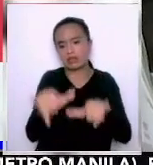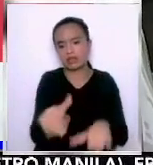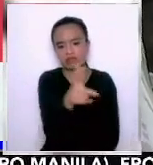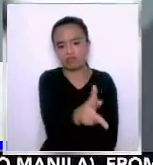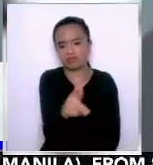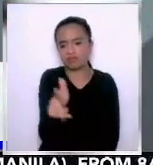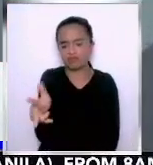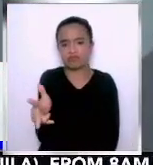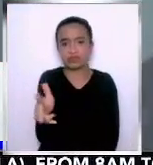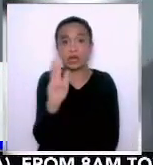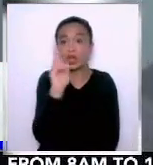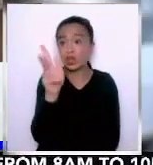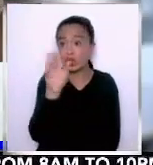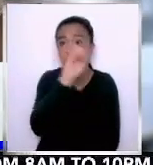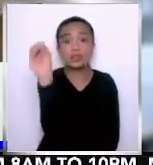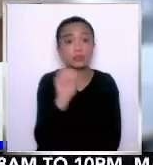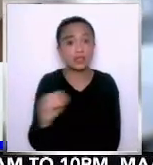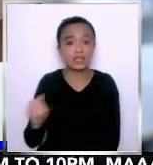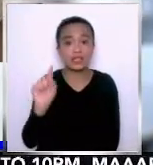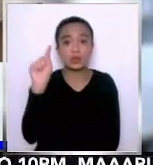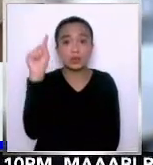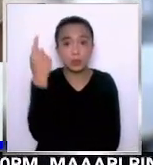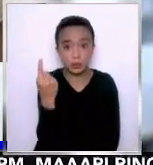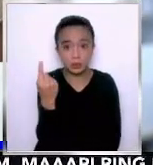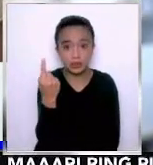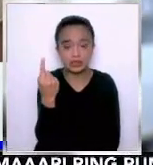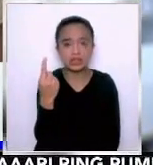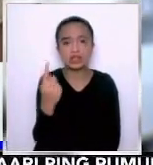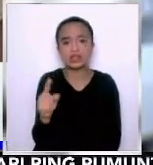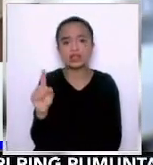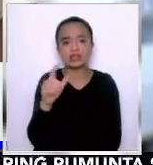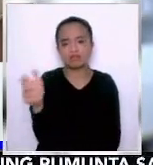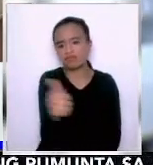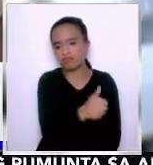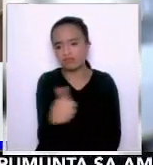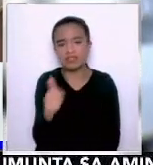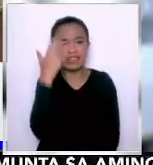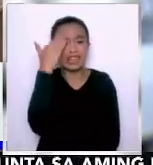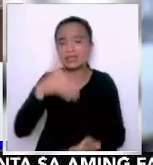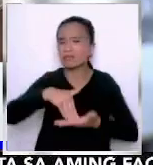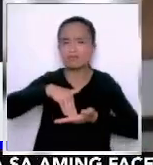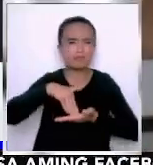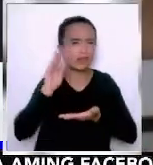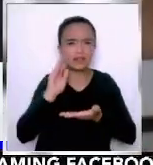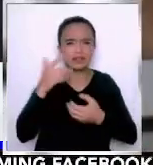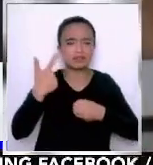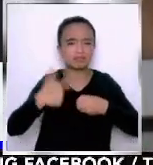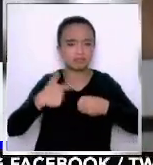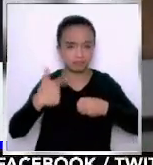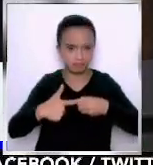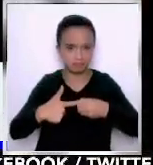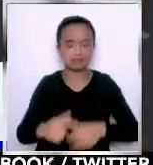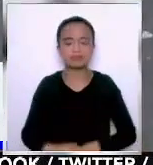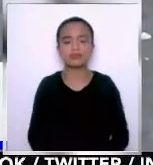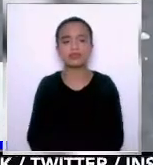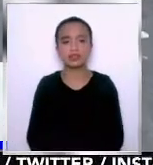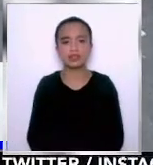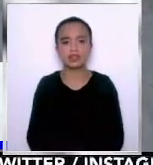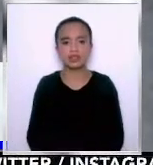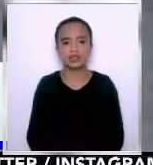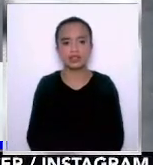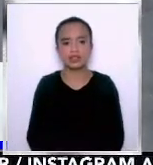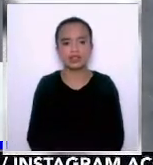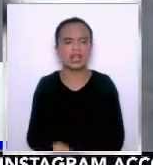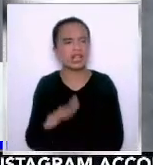na nga lamang daw ng kanilang fleet ang bumabiyahe dahil sa taas ng presyo ng produktong petrolyo. Naghihingalo. Kaya nga